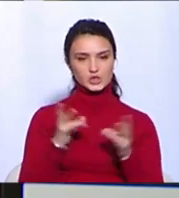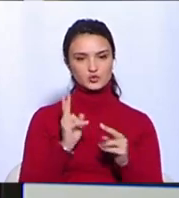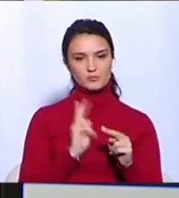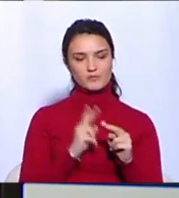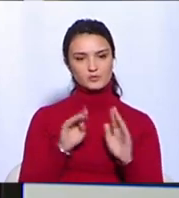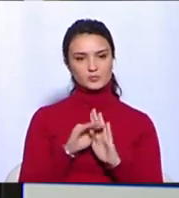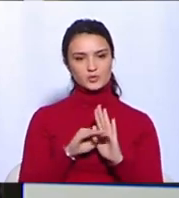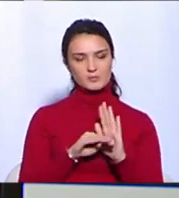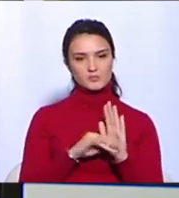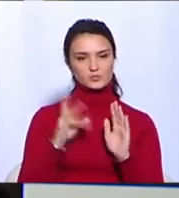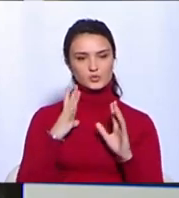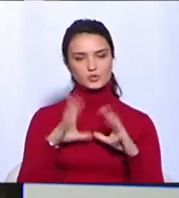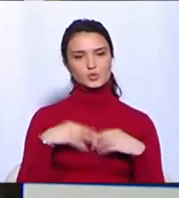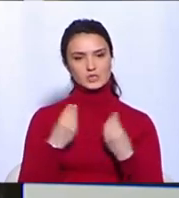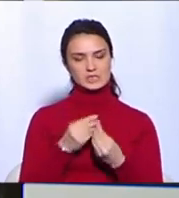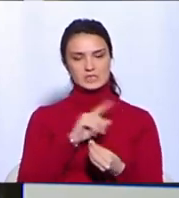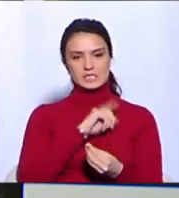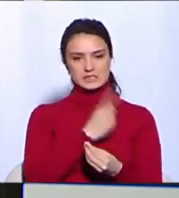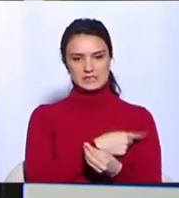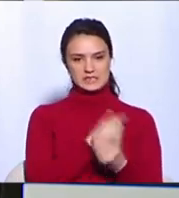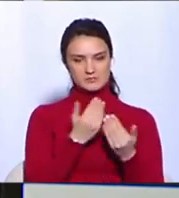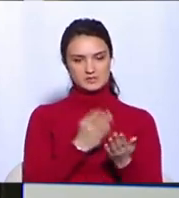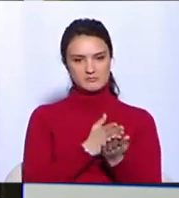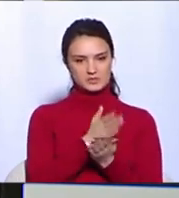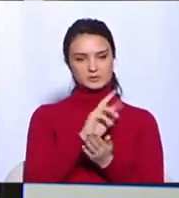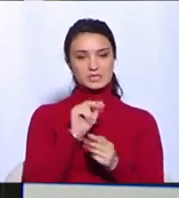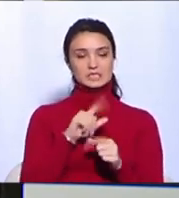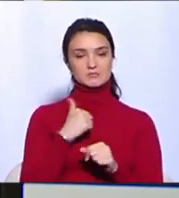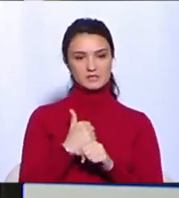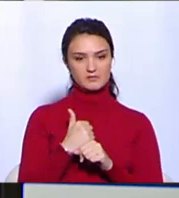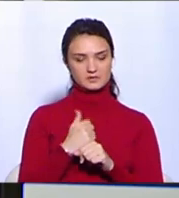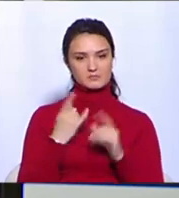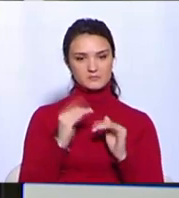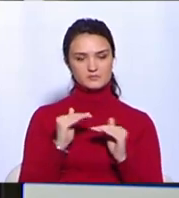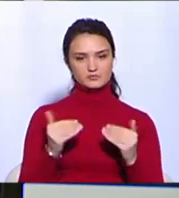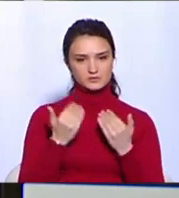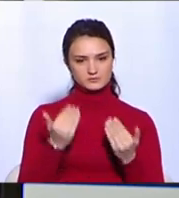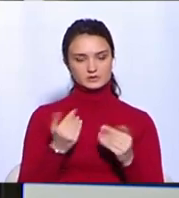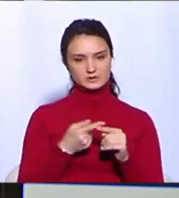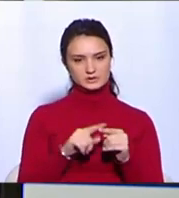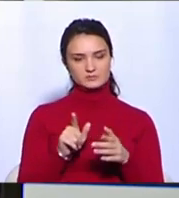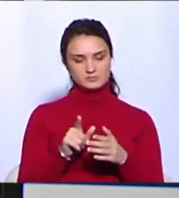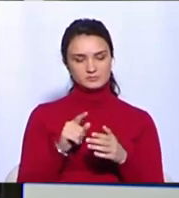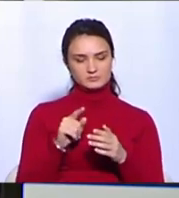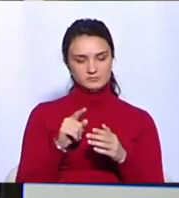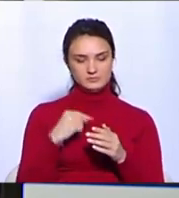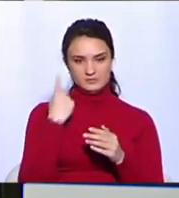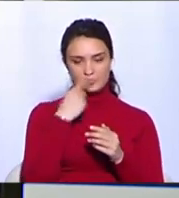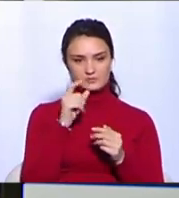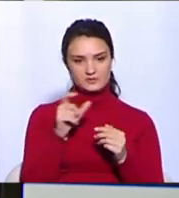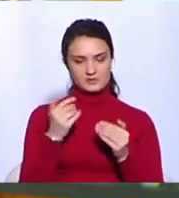პრევენციული პროგრამები უნდა იყოს ოჯახის გაძლიერებაზე მიმართული და რაც მთავარია, ბავშვისთვის ისეთი პიროვნული